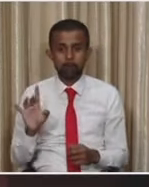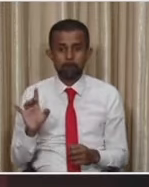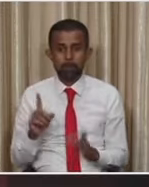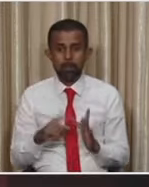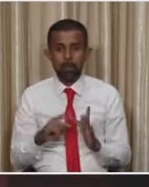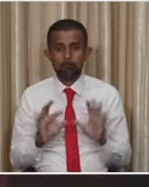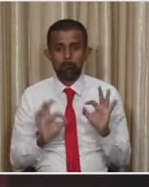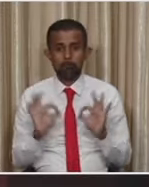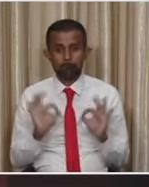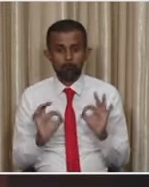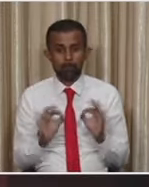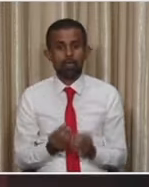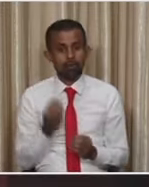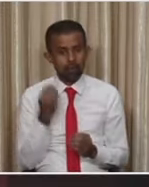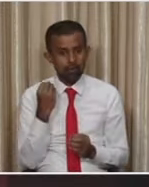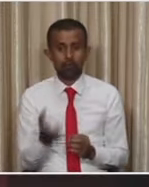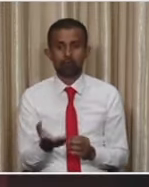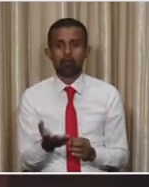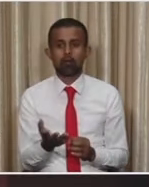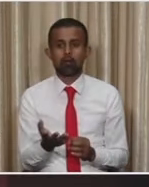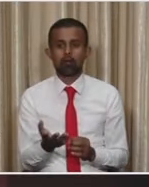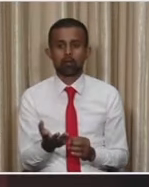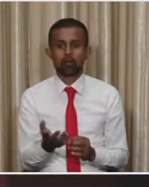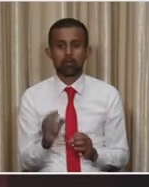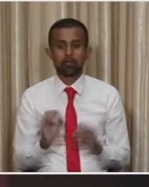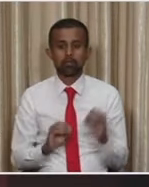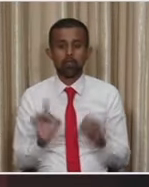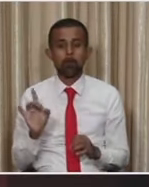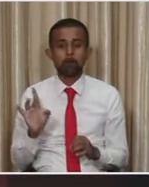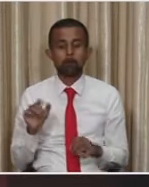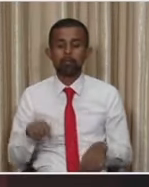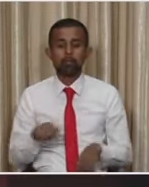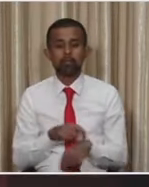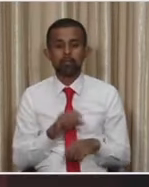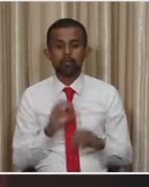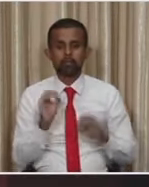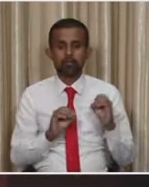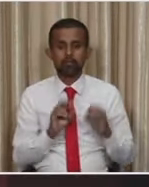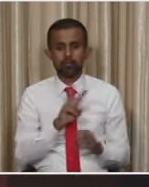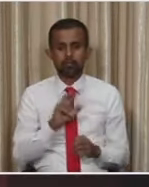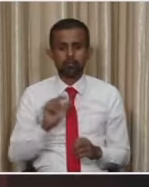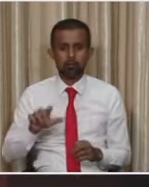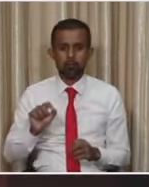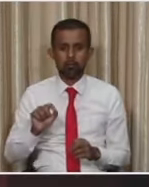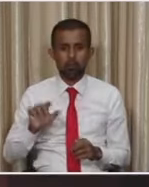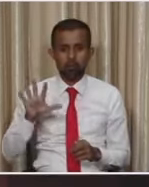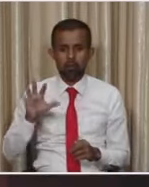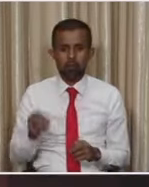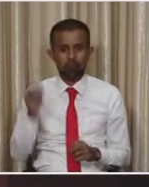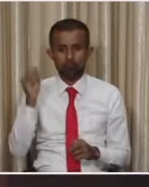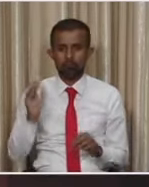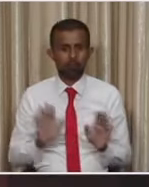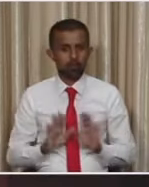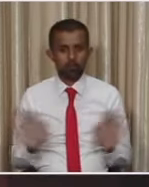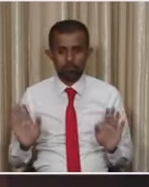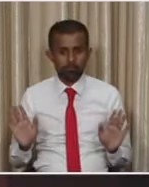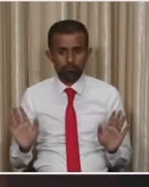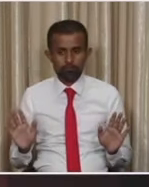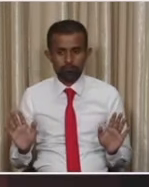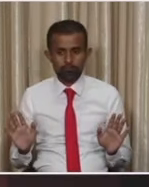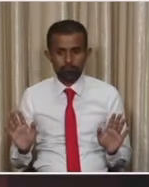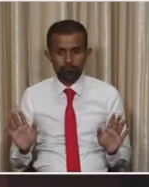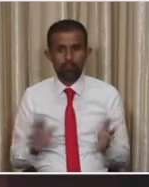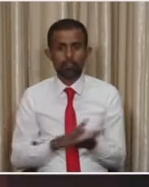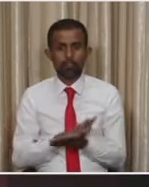පොලි අනුපාතය ලබා දෙනවායි කියලා. 15 කියන්නේ දැන් තියෙන පොලියෙන් 2.5 වැඩි කිරීම නෙවෙයි. ඔබතුමාම දන්නවනේ පොලි අනුපාතය.